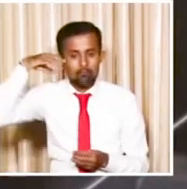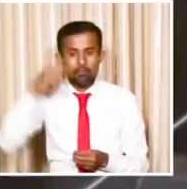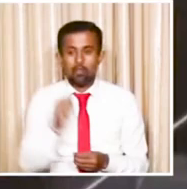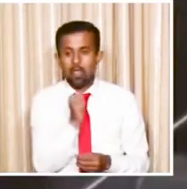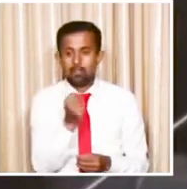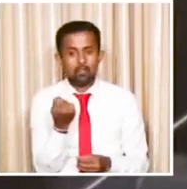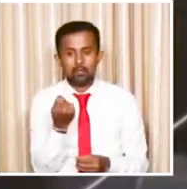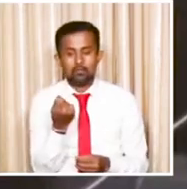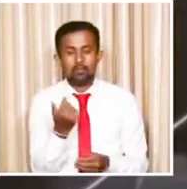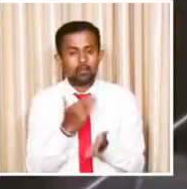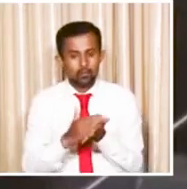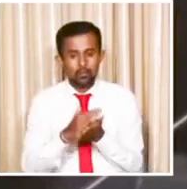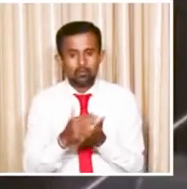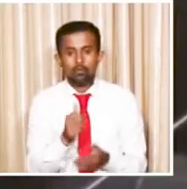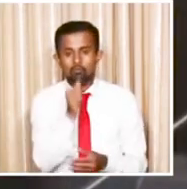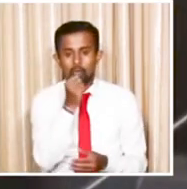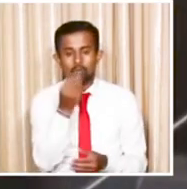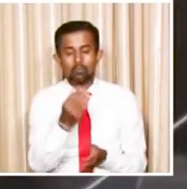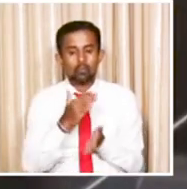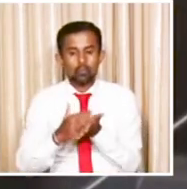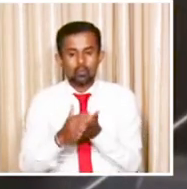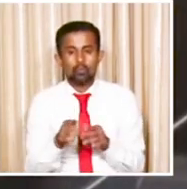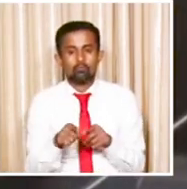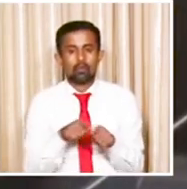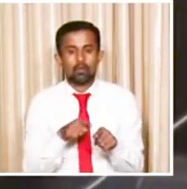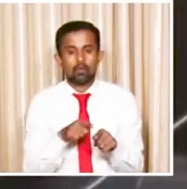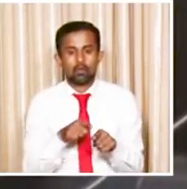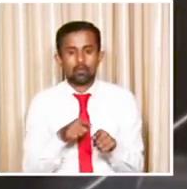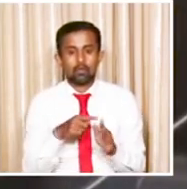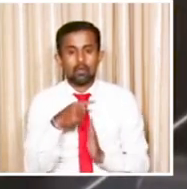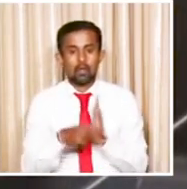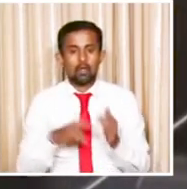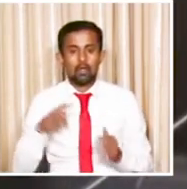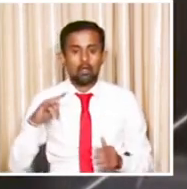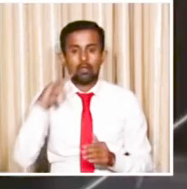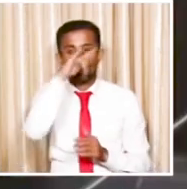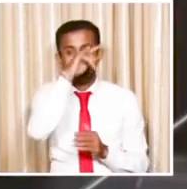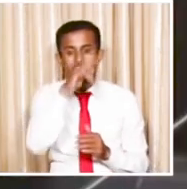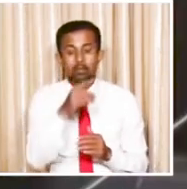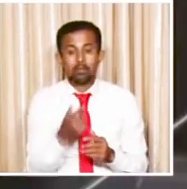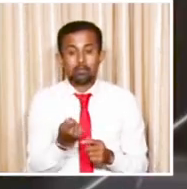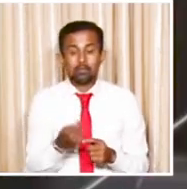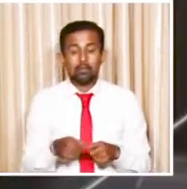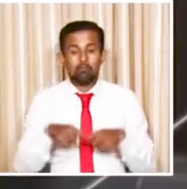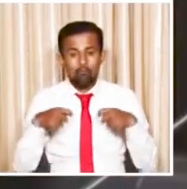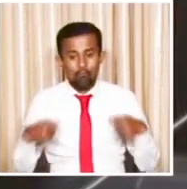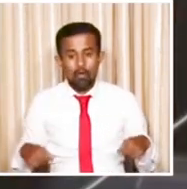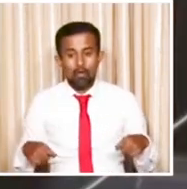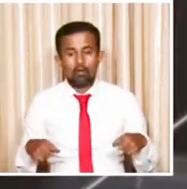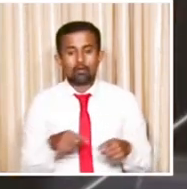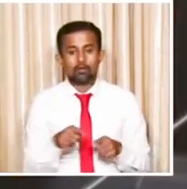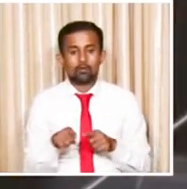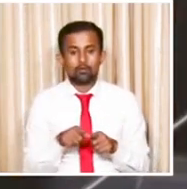නෙමෙයි සහනාධාර වතුර ටික දුන්නේ සහනාධාර එයාලා ශ්‍රී ලංකාවේ එයාලයින් එකට දුන්නා යටකරා සල්ලි ගණනාවක් ඒ